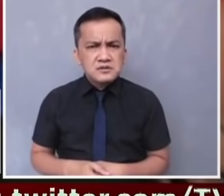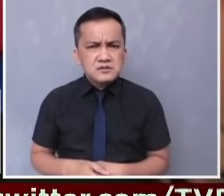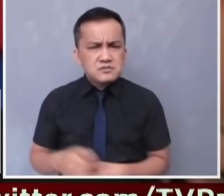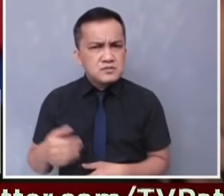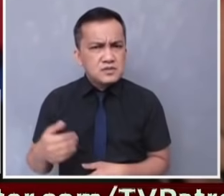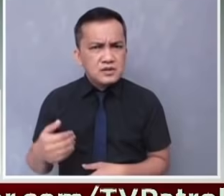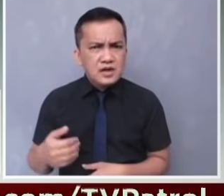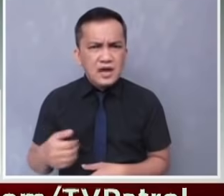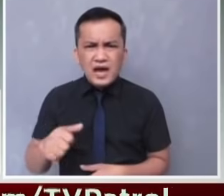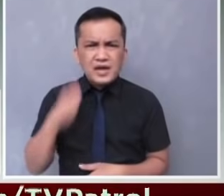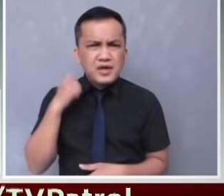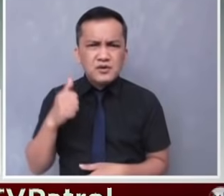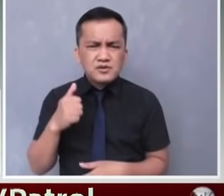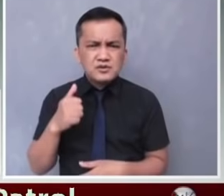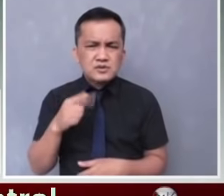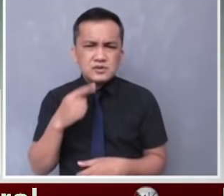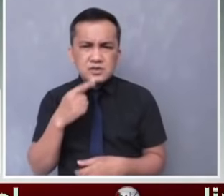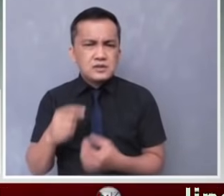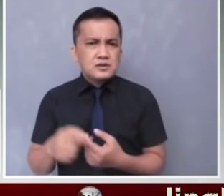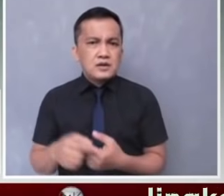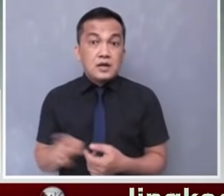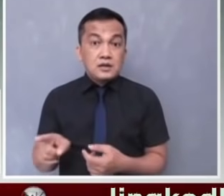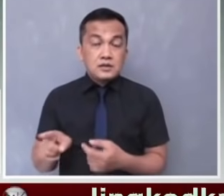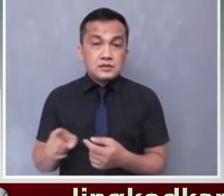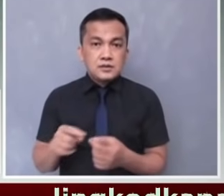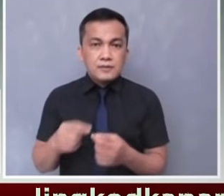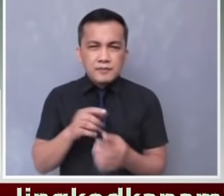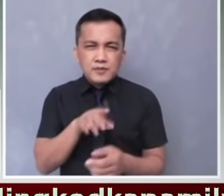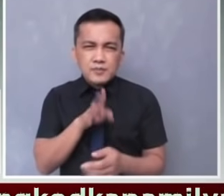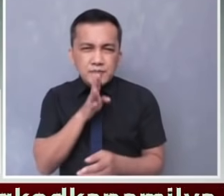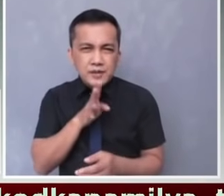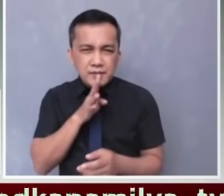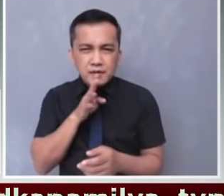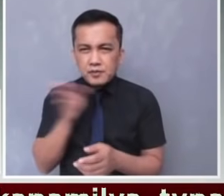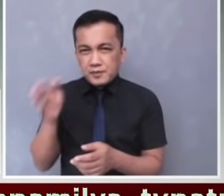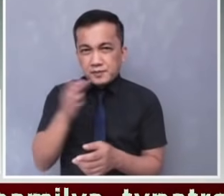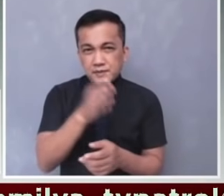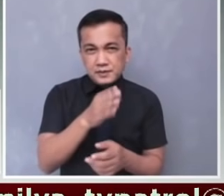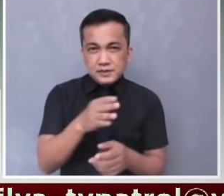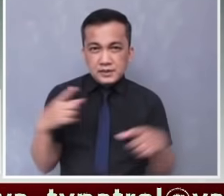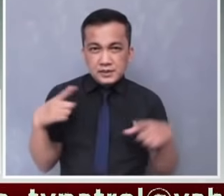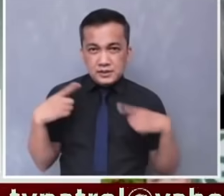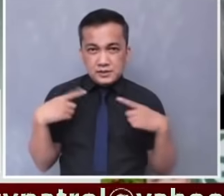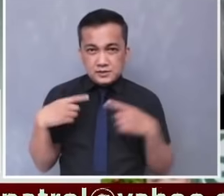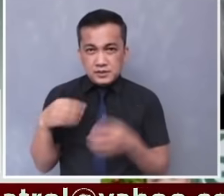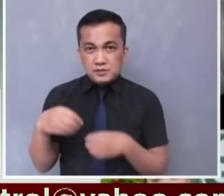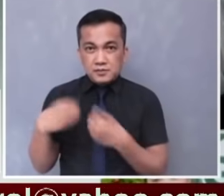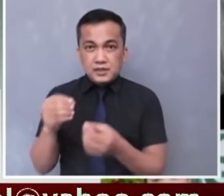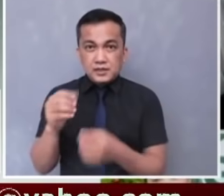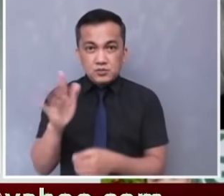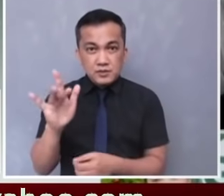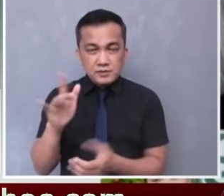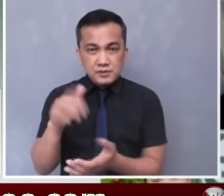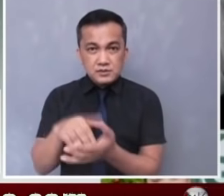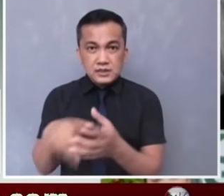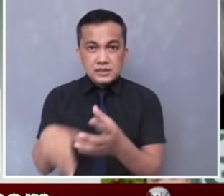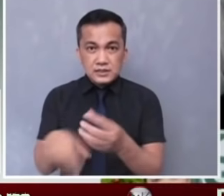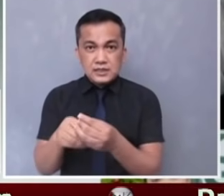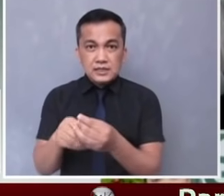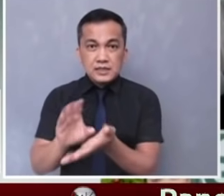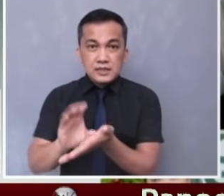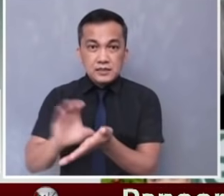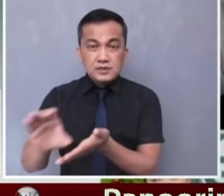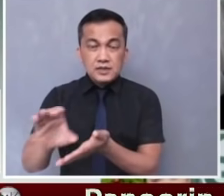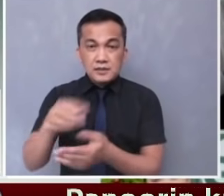ayaw ko yung kinukunan. Negosyo, Ma'am Bago April, ang pag-ikot sa Laguna, nag-abot din ng 25,000 pesos na dagdag puhunan si Pacquiao